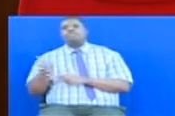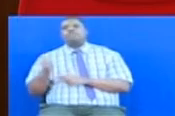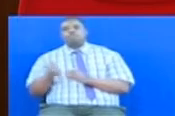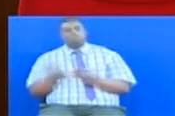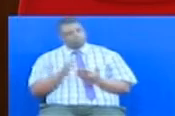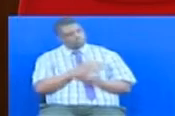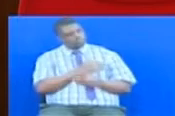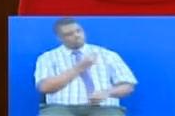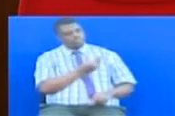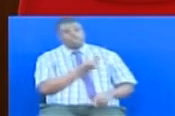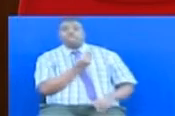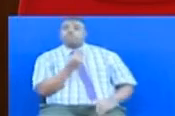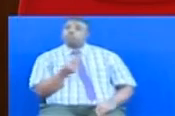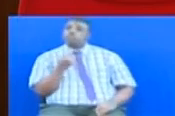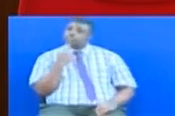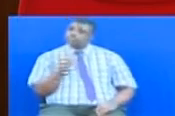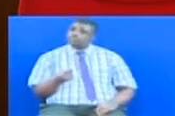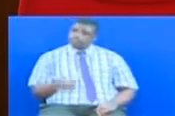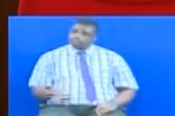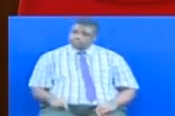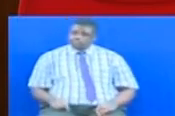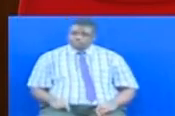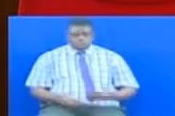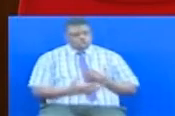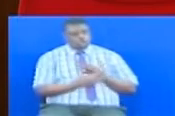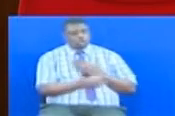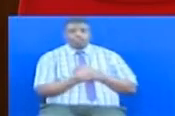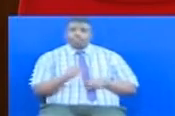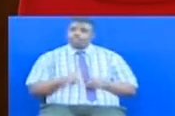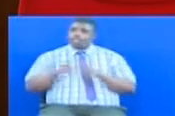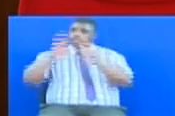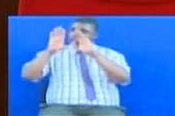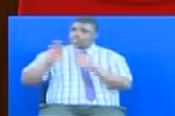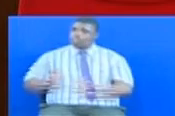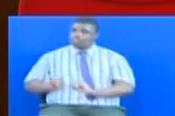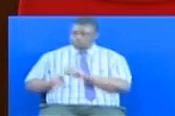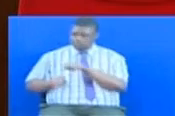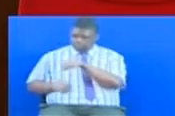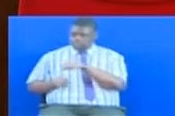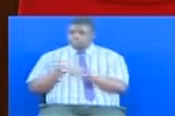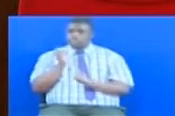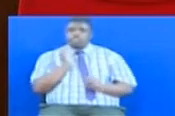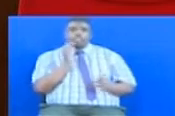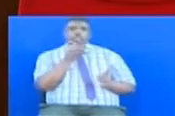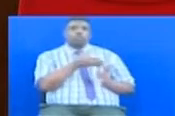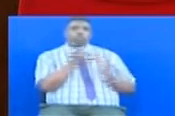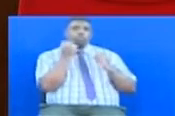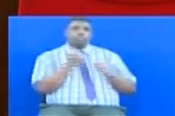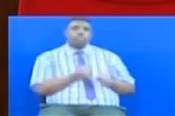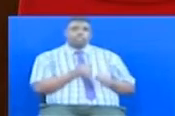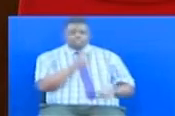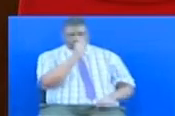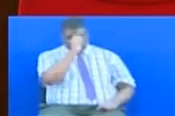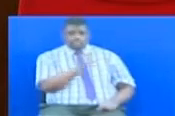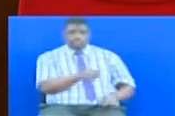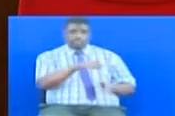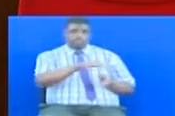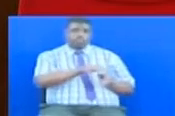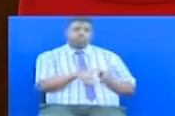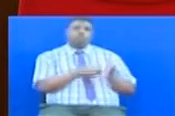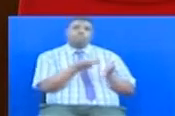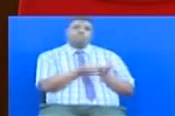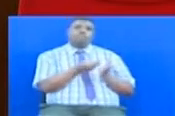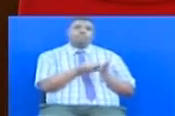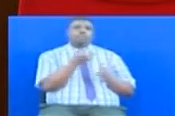23 wamesema ni nukuu kwamba ripoti imekusudia kuimarisha nidhamu na matumizi ya fedha za